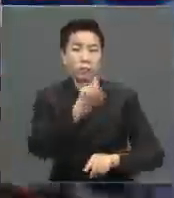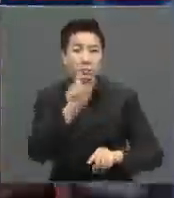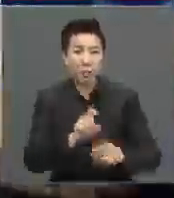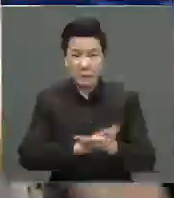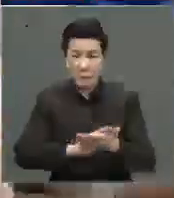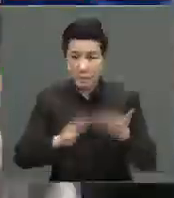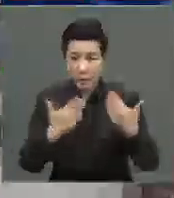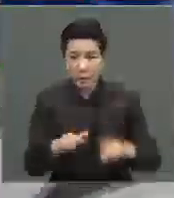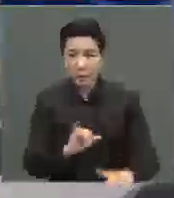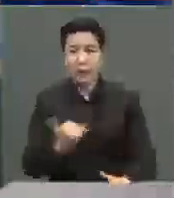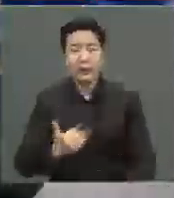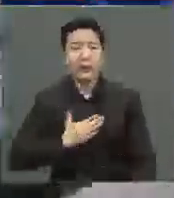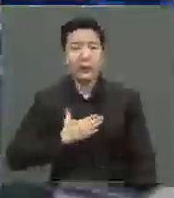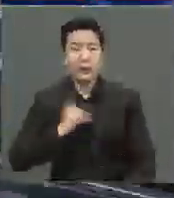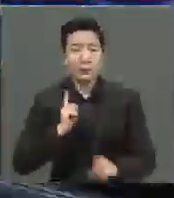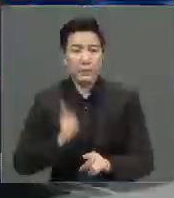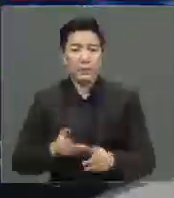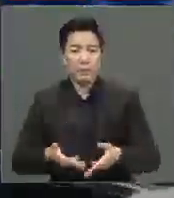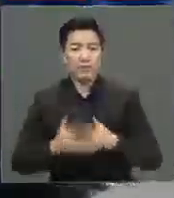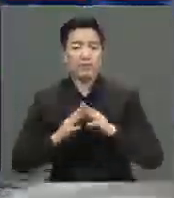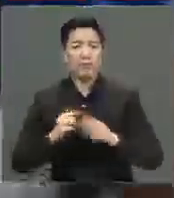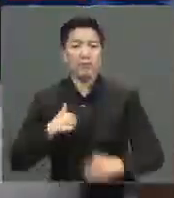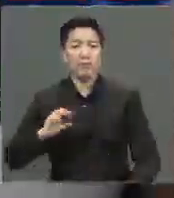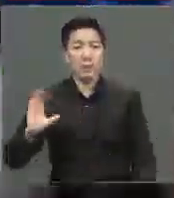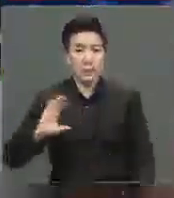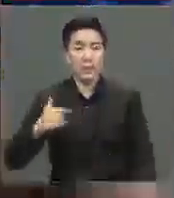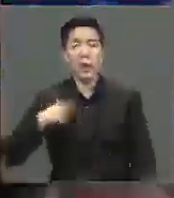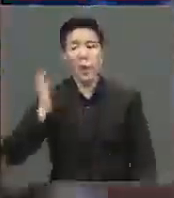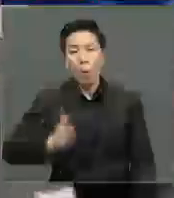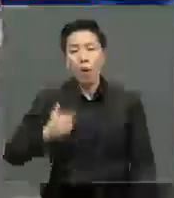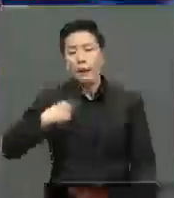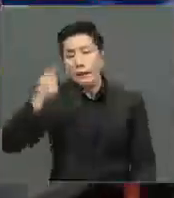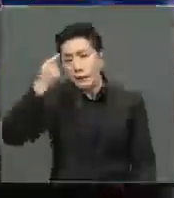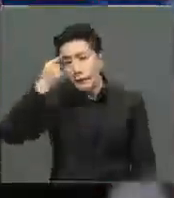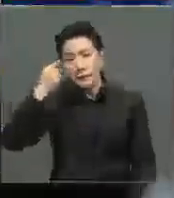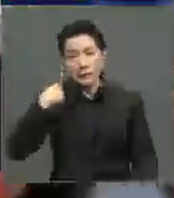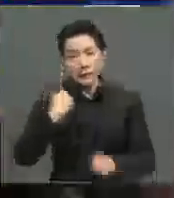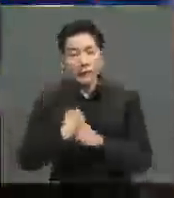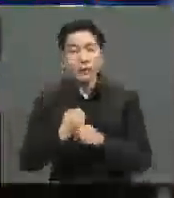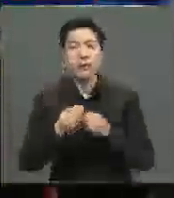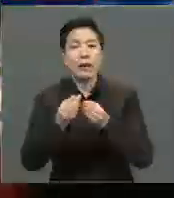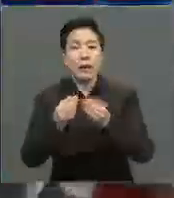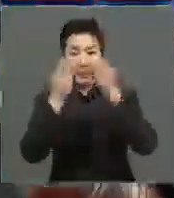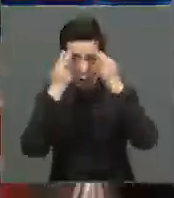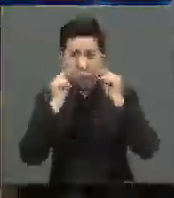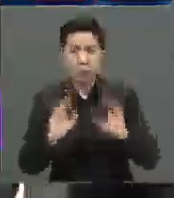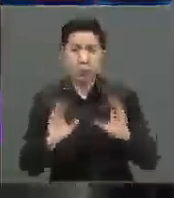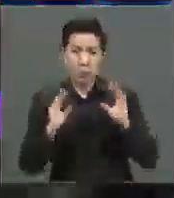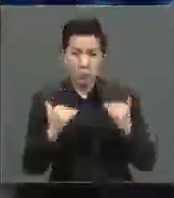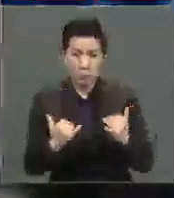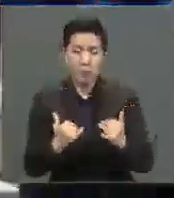ก็ไม่ทราบตนเองไม่ใช่ผู้ก่อตั้งพักนะคะเป็นเพียงแค่คนคิดแล้วก็เป็นคนทำงานให้กับนายกรัฐมนตรีเท่านั้น